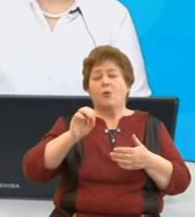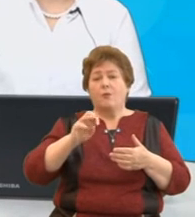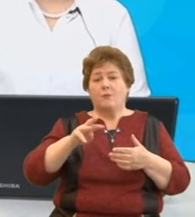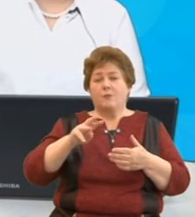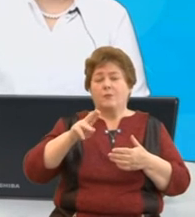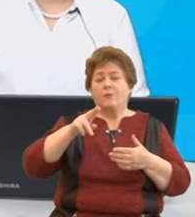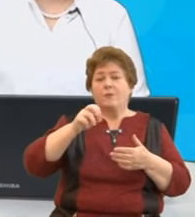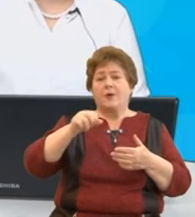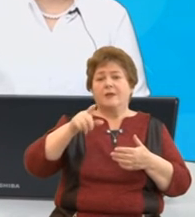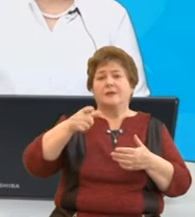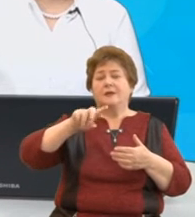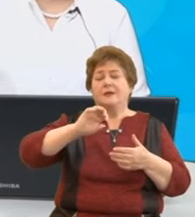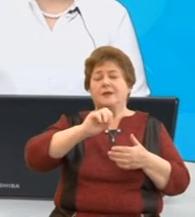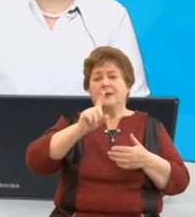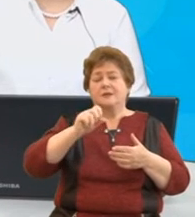отъезд